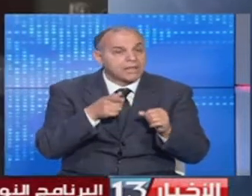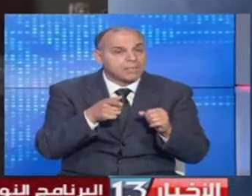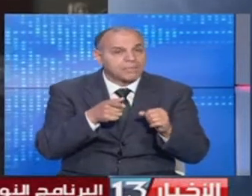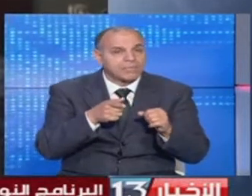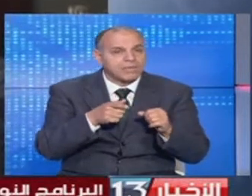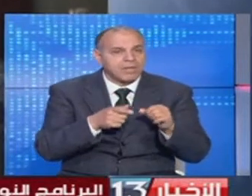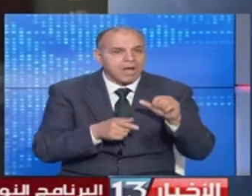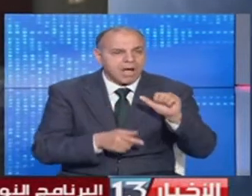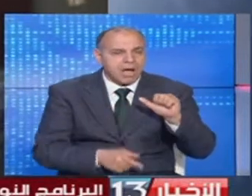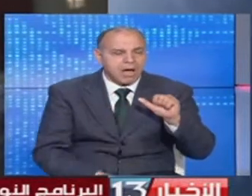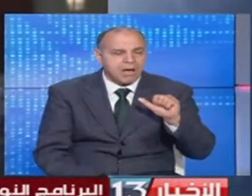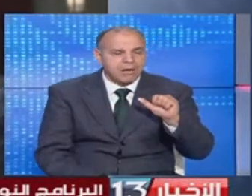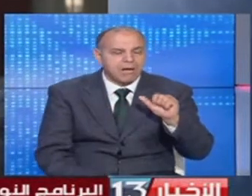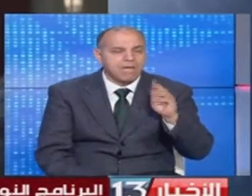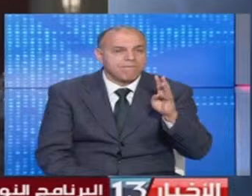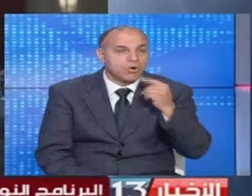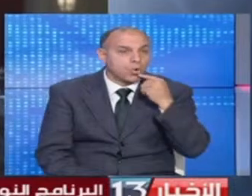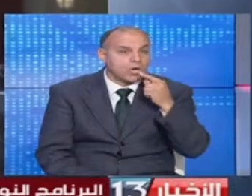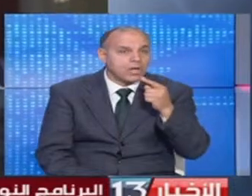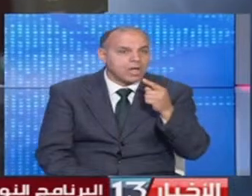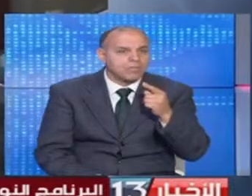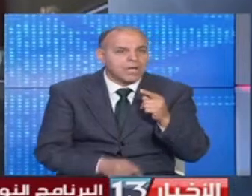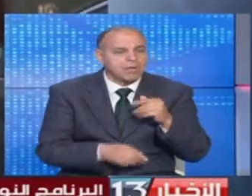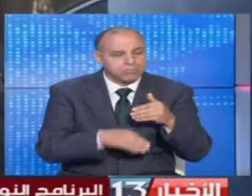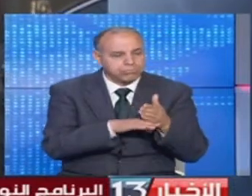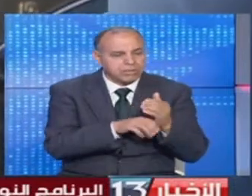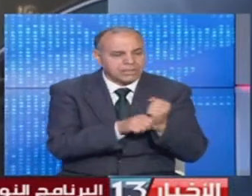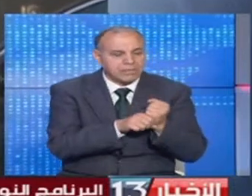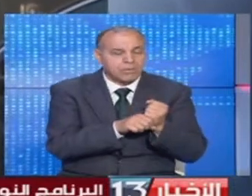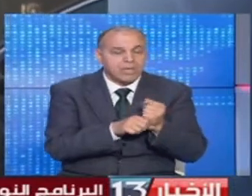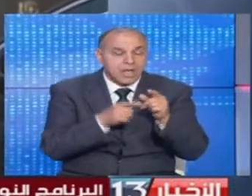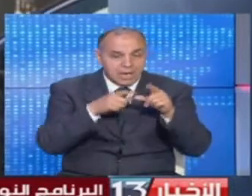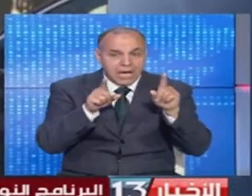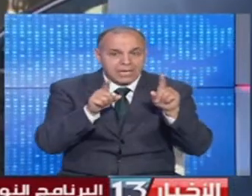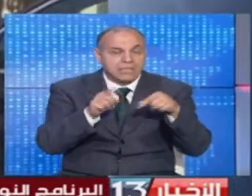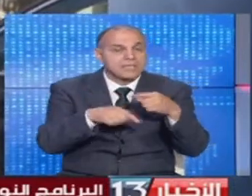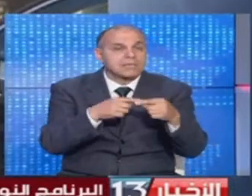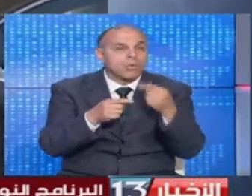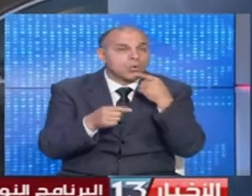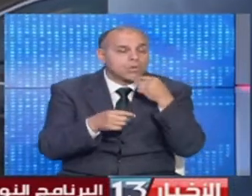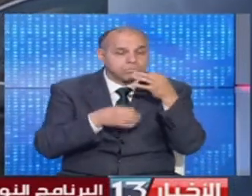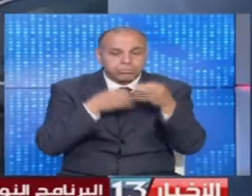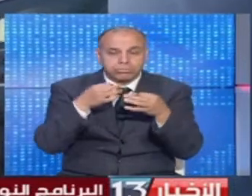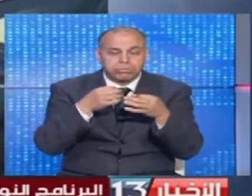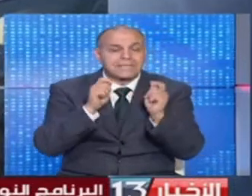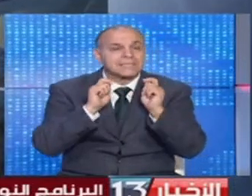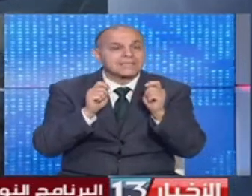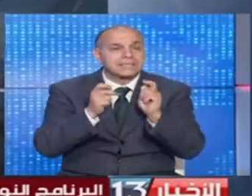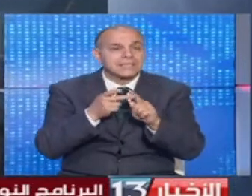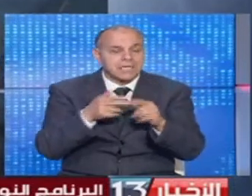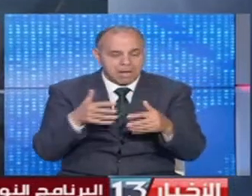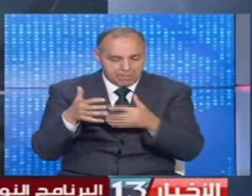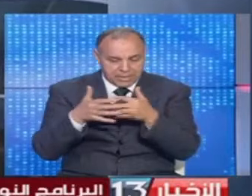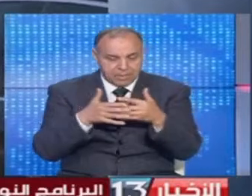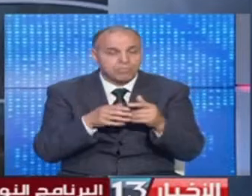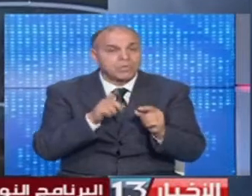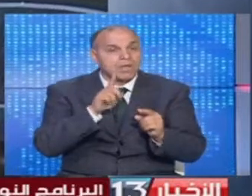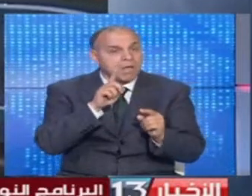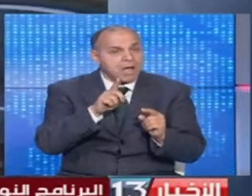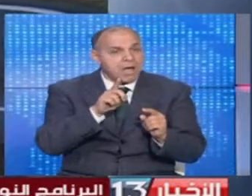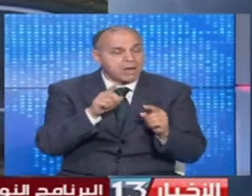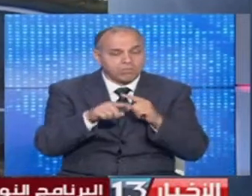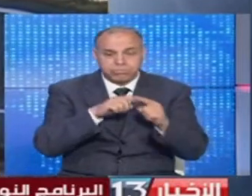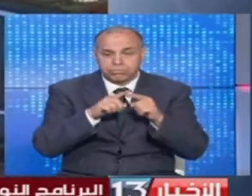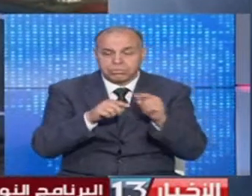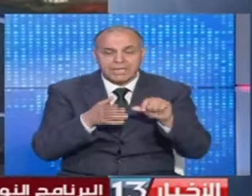دارفور بعضها قيد الاستخدام الاعلان يتزامن مع رحله دبلوماسيه امريكيه بان